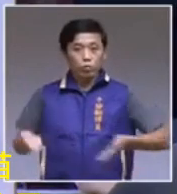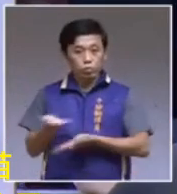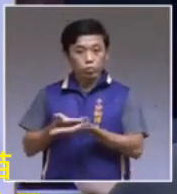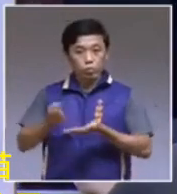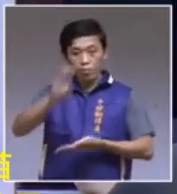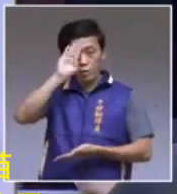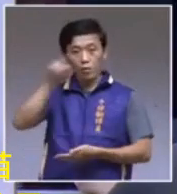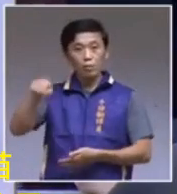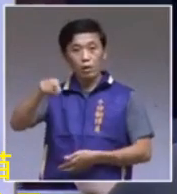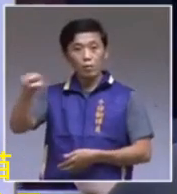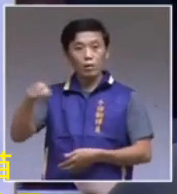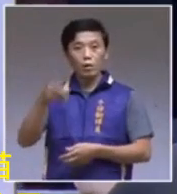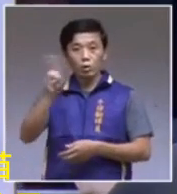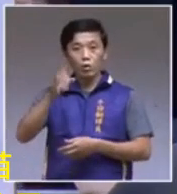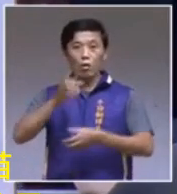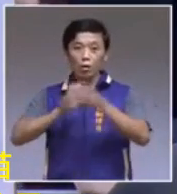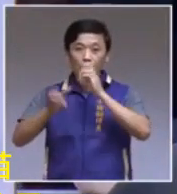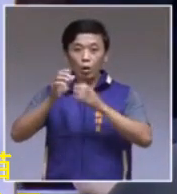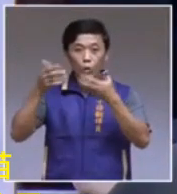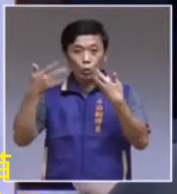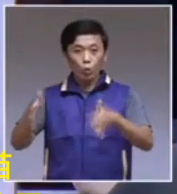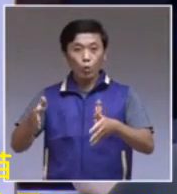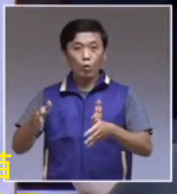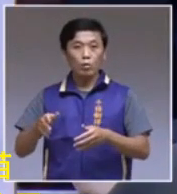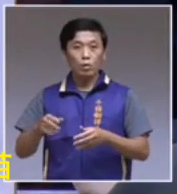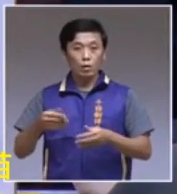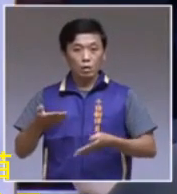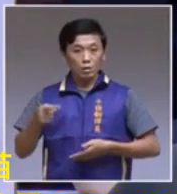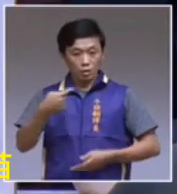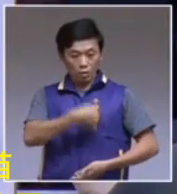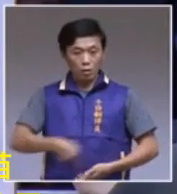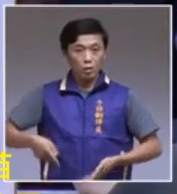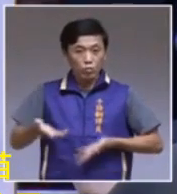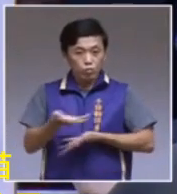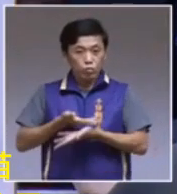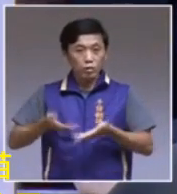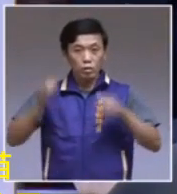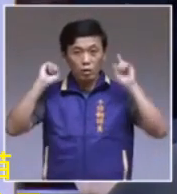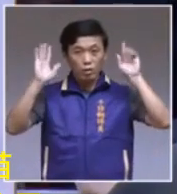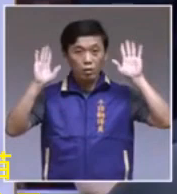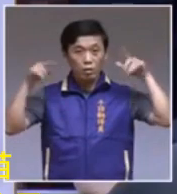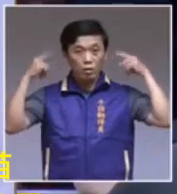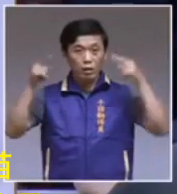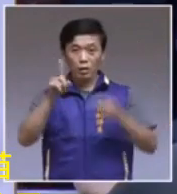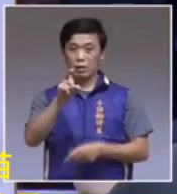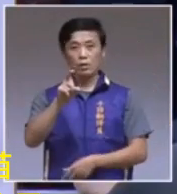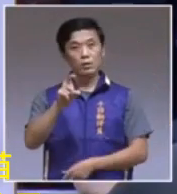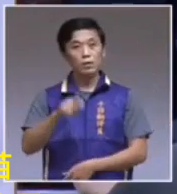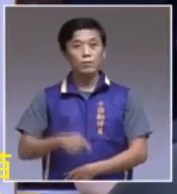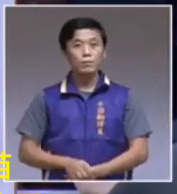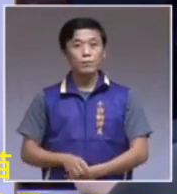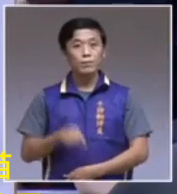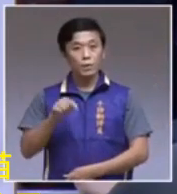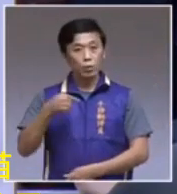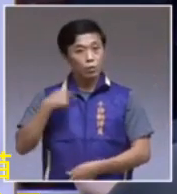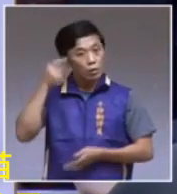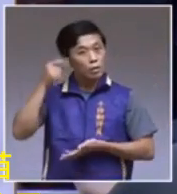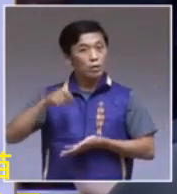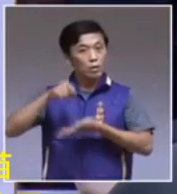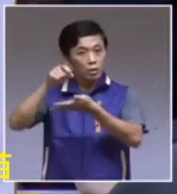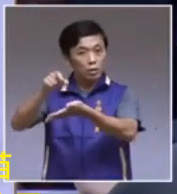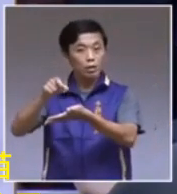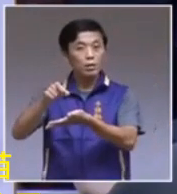他多的水分没有办法正常代谢，那所以这个部分我们还是建议要控